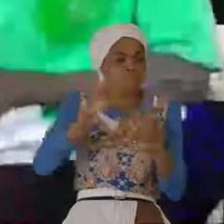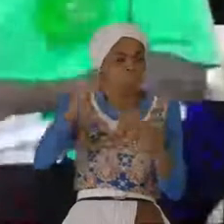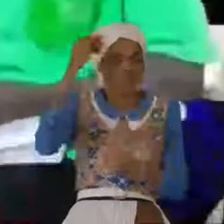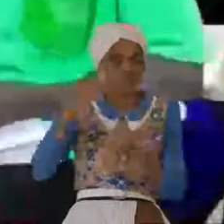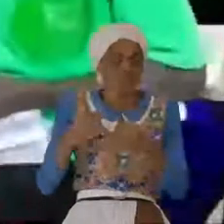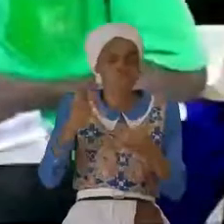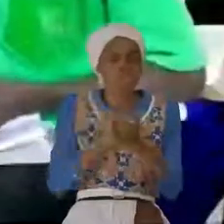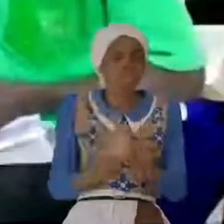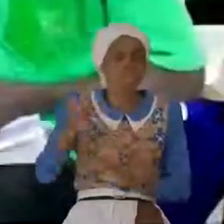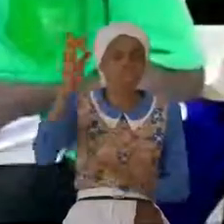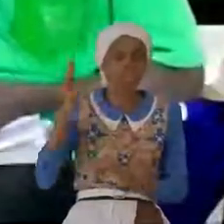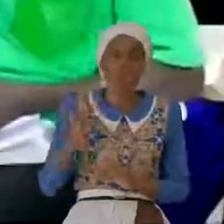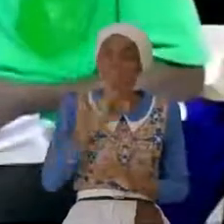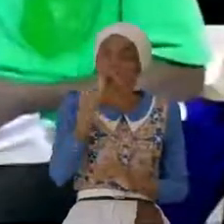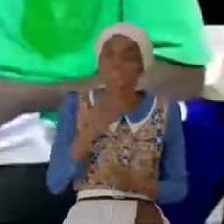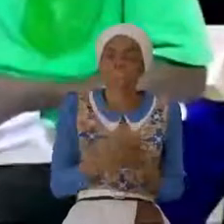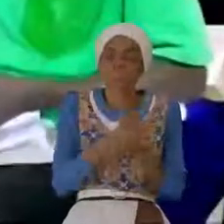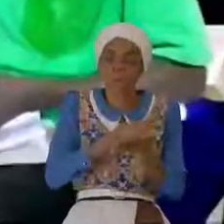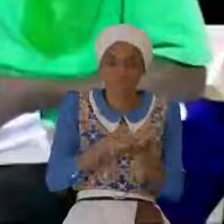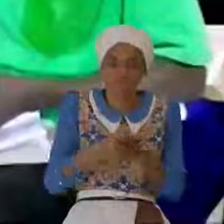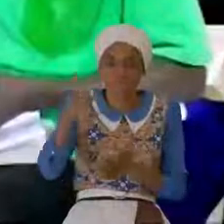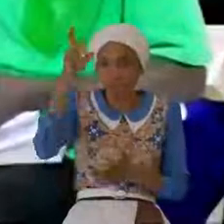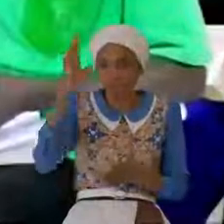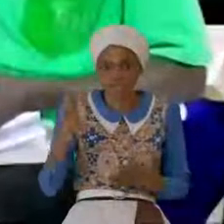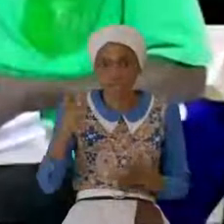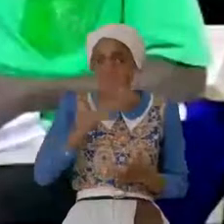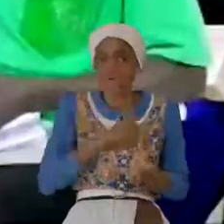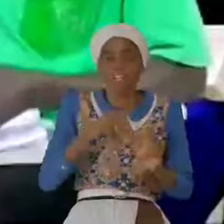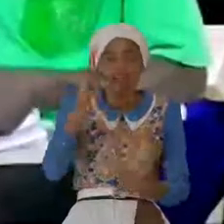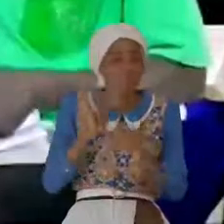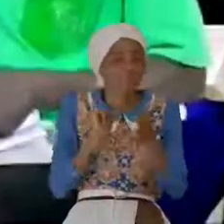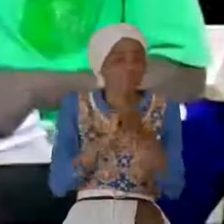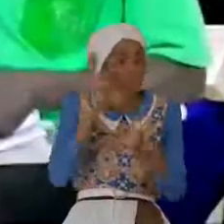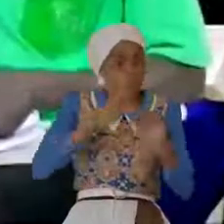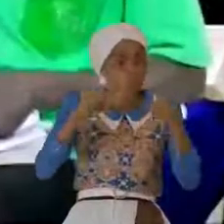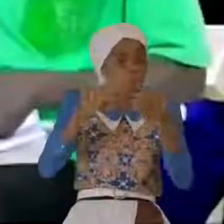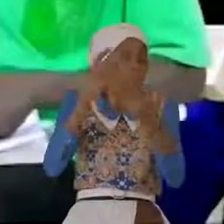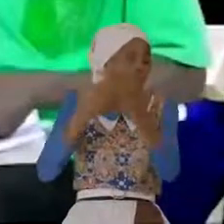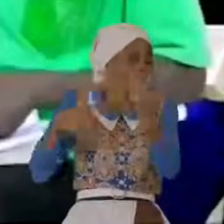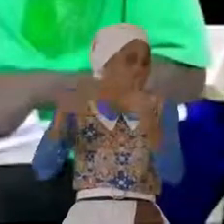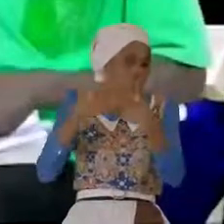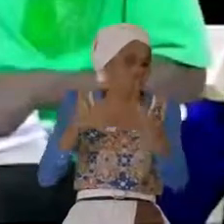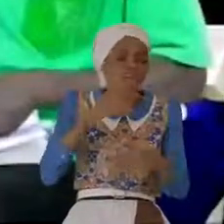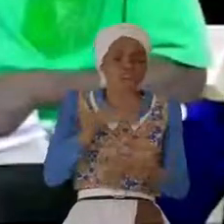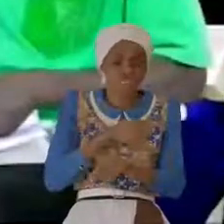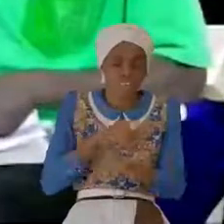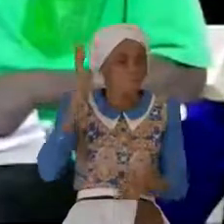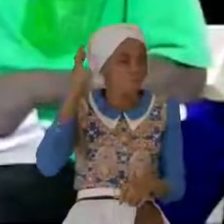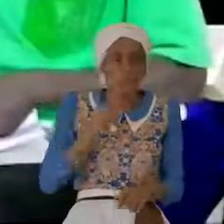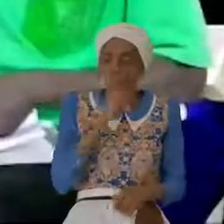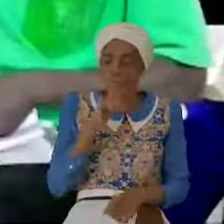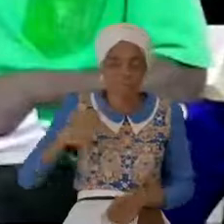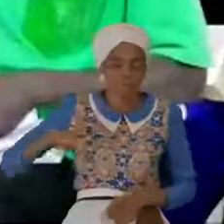que Dieu est un Dieu saint, que ceux qui iront au ciel, ils ne vont